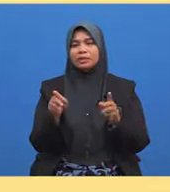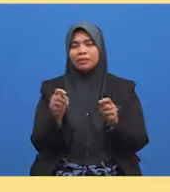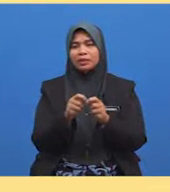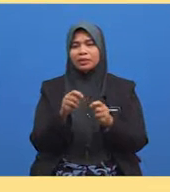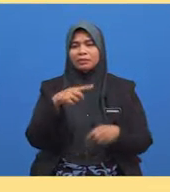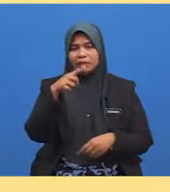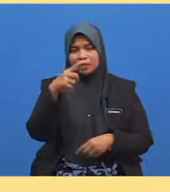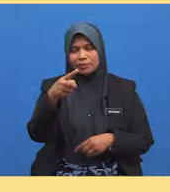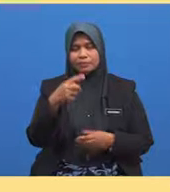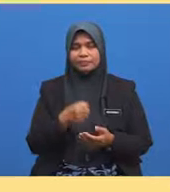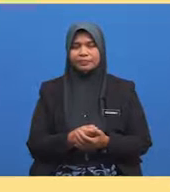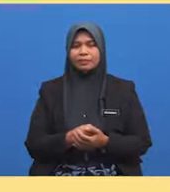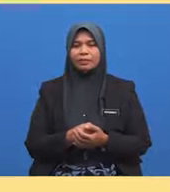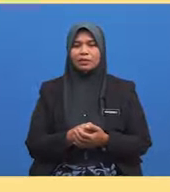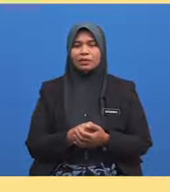yang berikut,